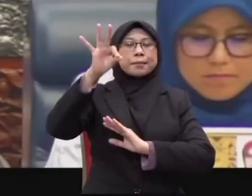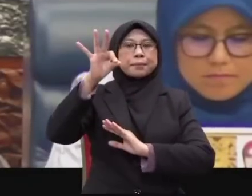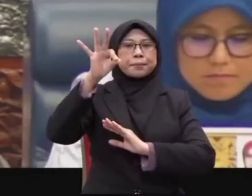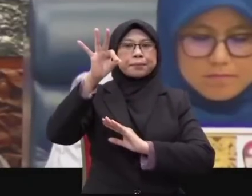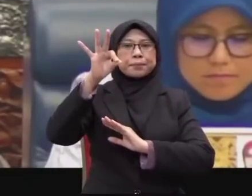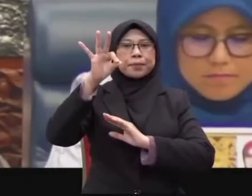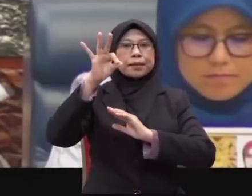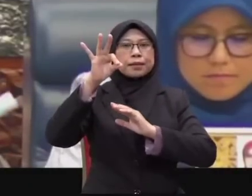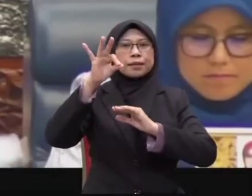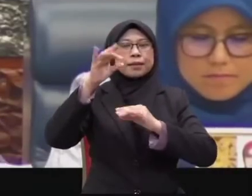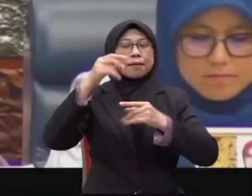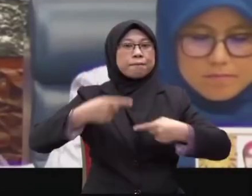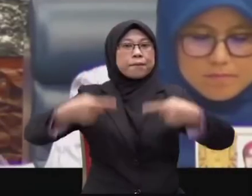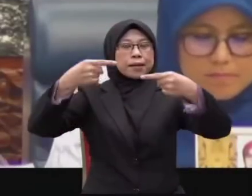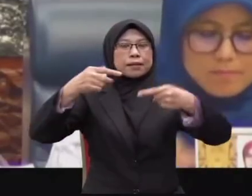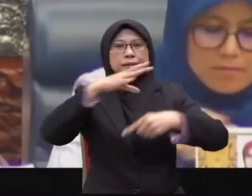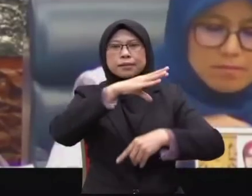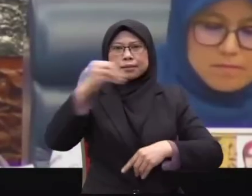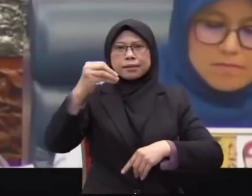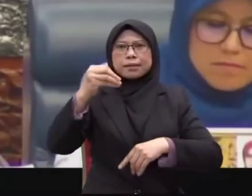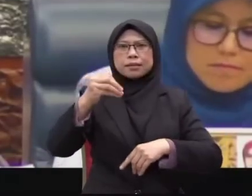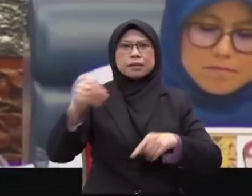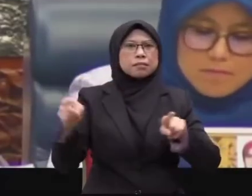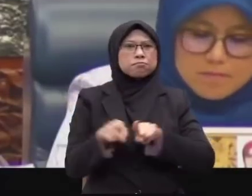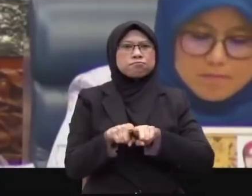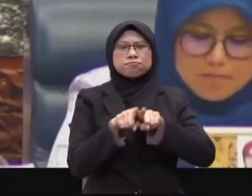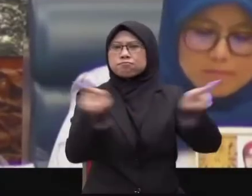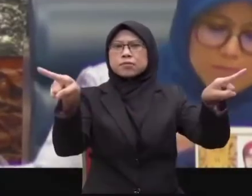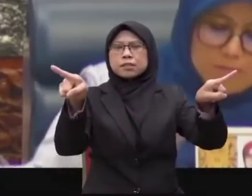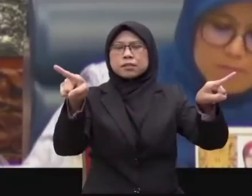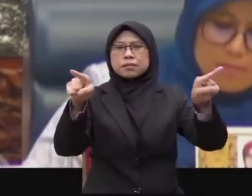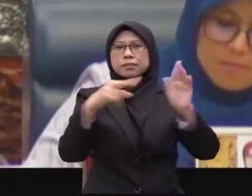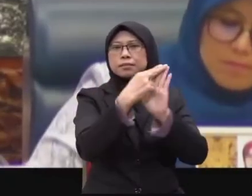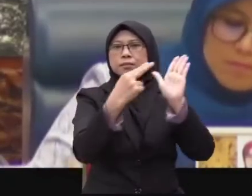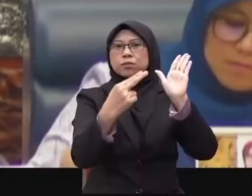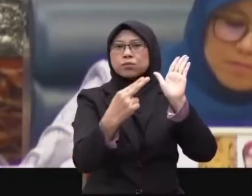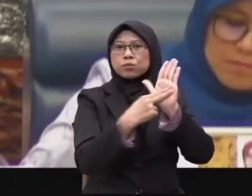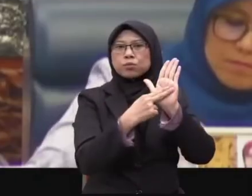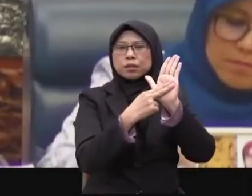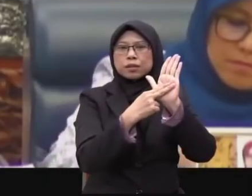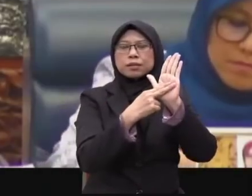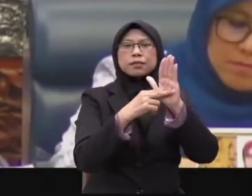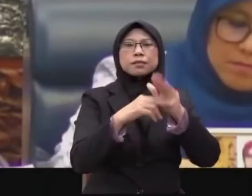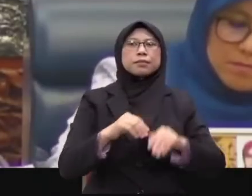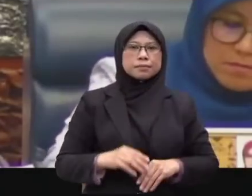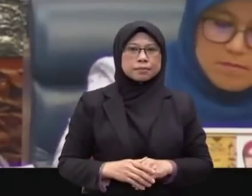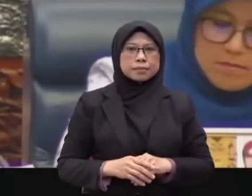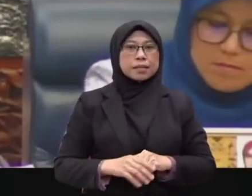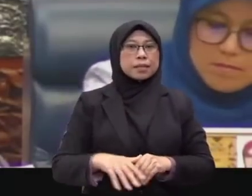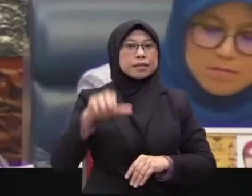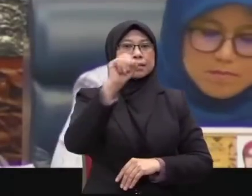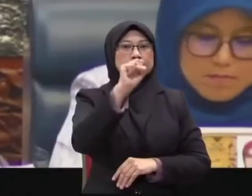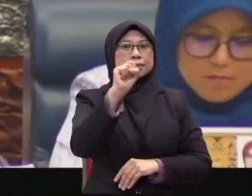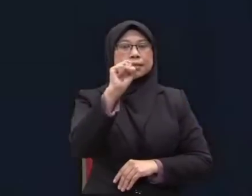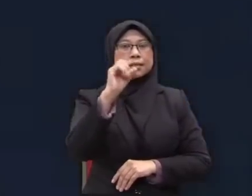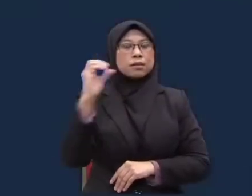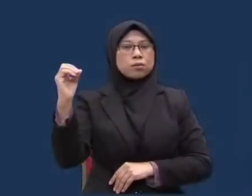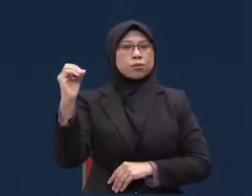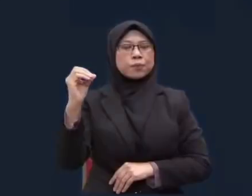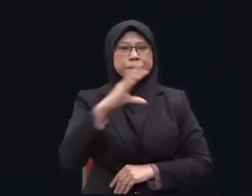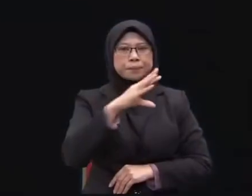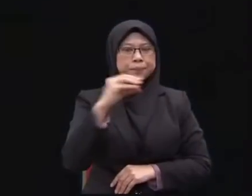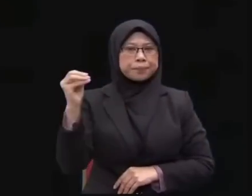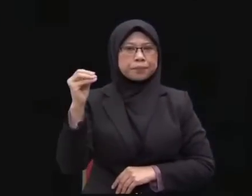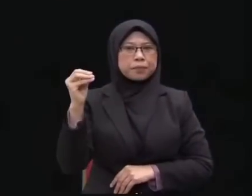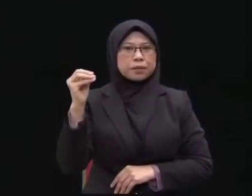Atas dasar itulah kami mengatakan usul ini bercanggah dengan perlembagaan dan juga standing order. Dan untuk solutionnya, oleh